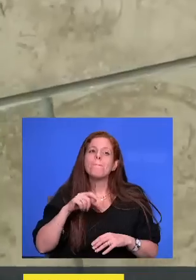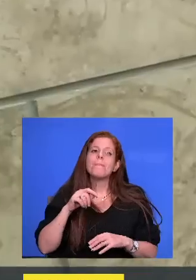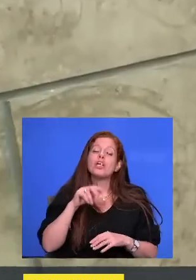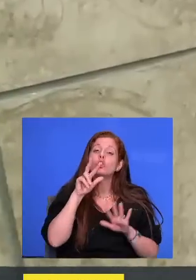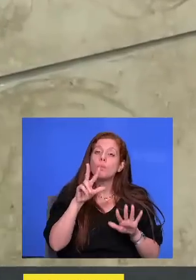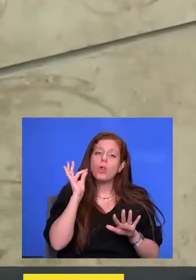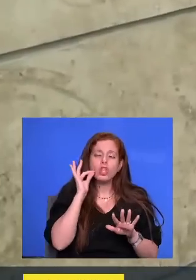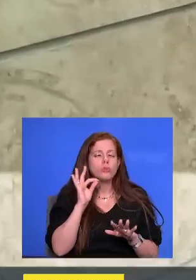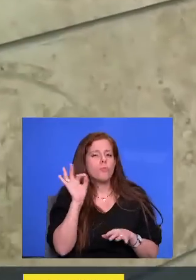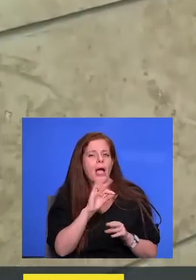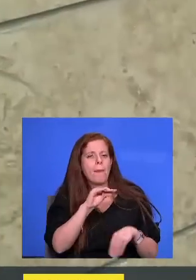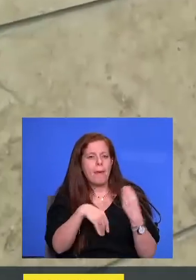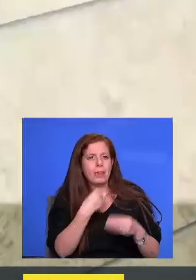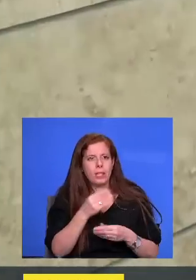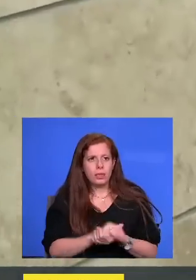נשים.